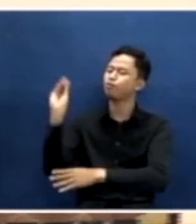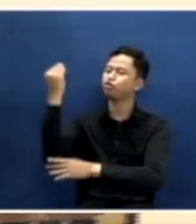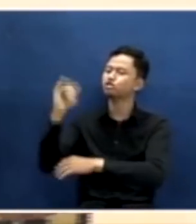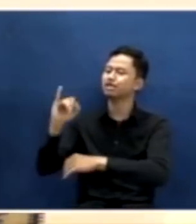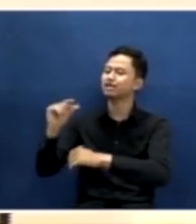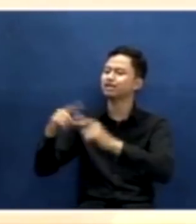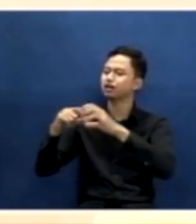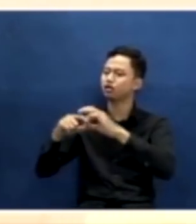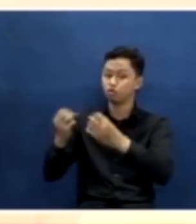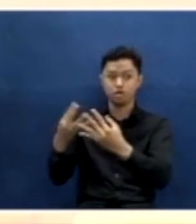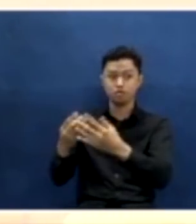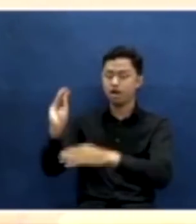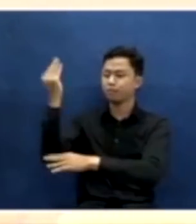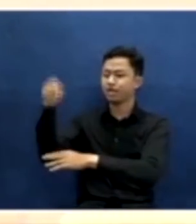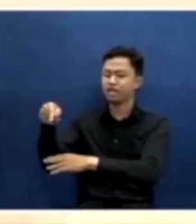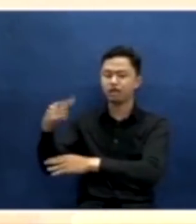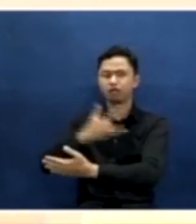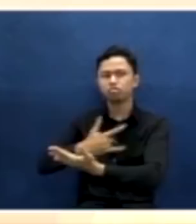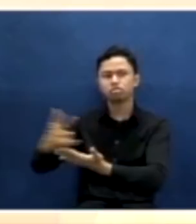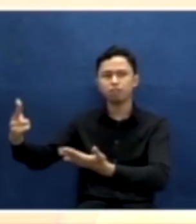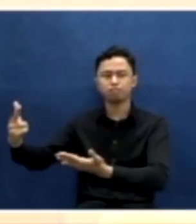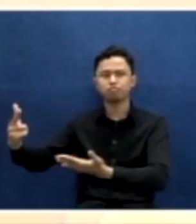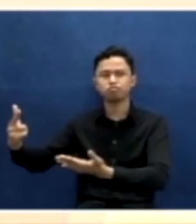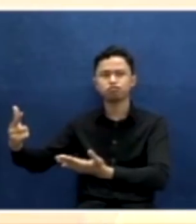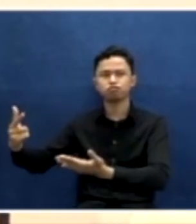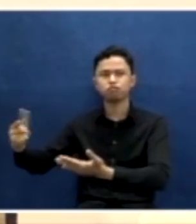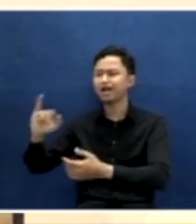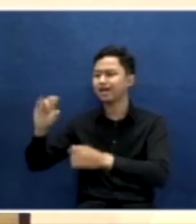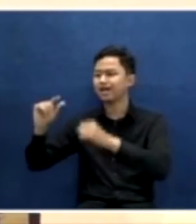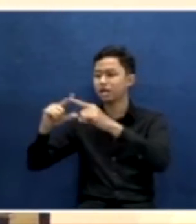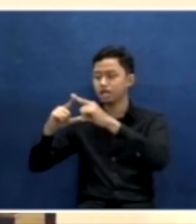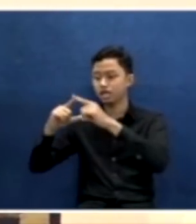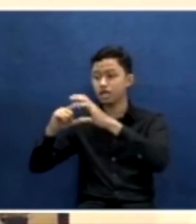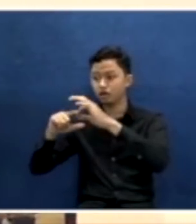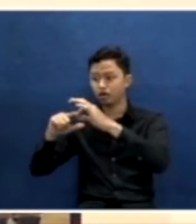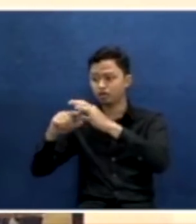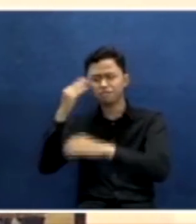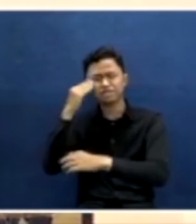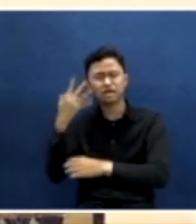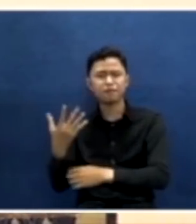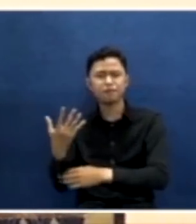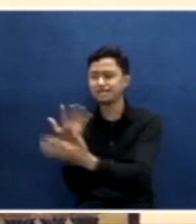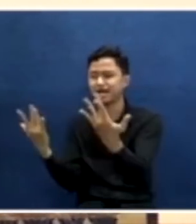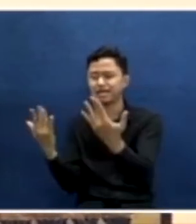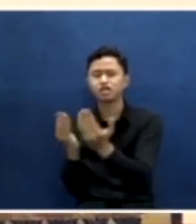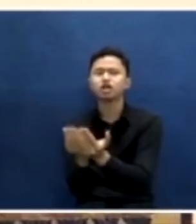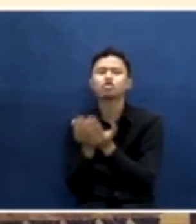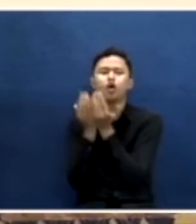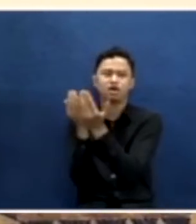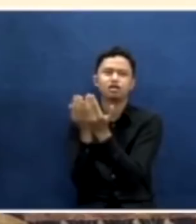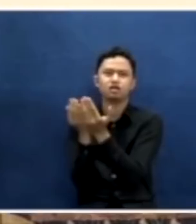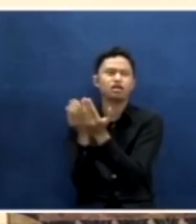pemimpin tersebut pemimpin Irak kebiasaan masyarakat tidak ketika mendapati pemimpin dipilih kembali oleh hajjaj BIN Yusuf mereka kembali mengangkat